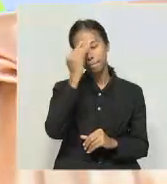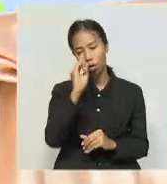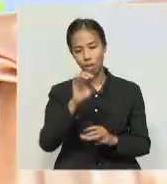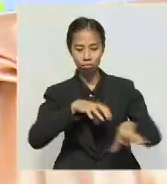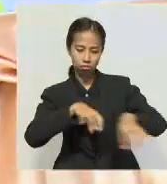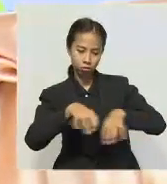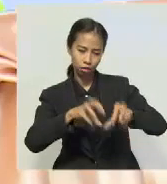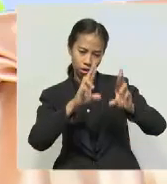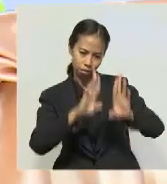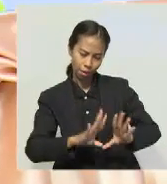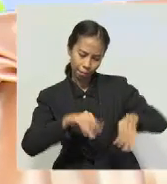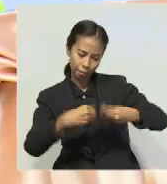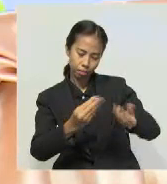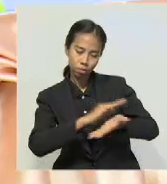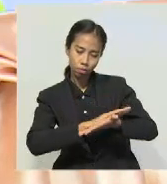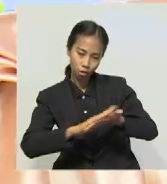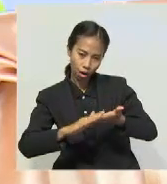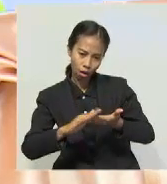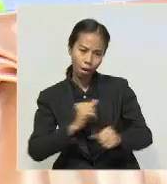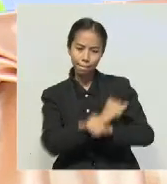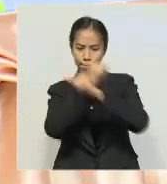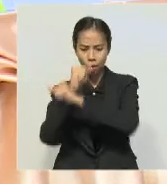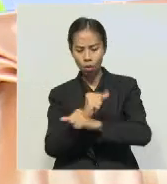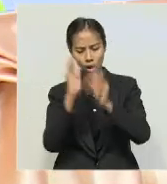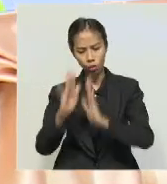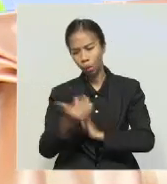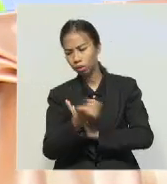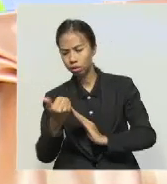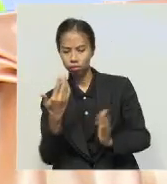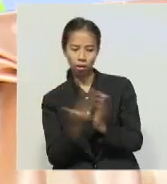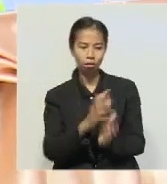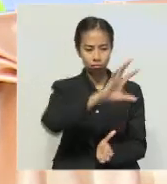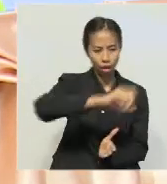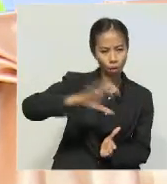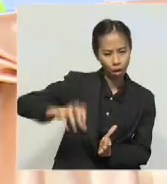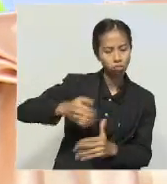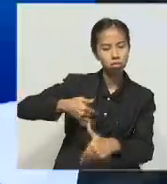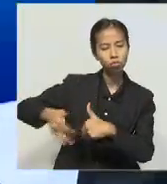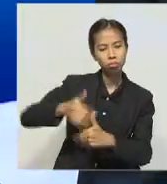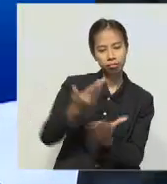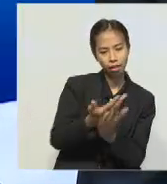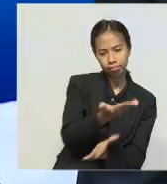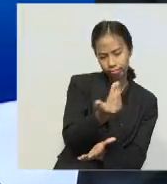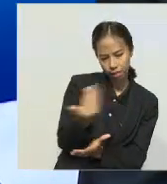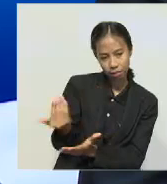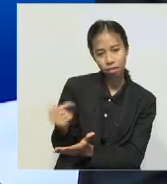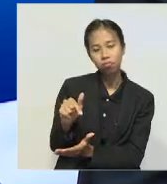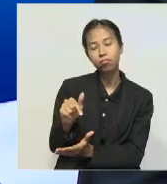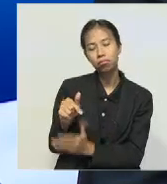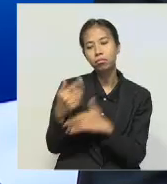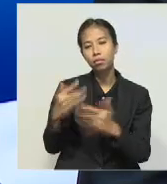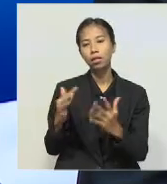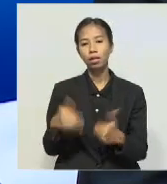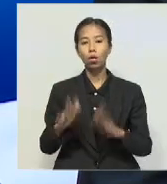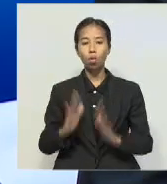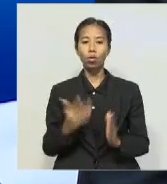การจัดระเบียบความเรียบร้อยแล้วก็ป้องกันบุคคลอื่นแอบอ้างมาเก็บค่าที่จอดรถกับประชาชน ซึ่งคนจัดเก็บนะครับก็จะ